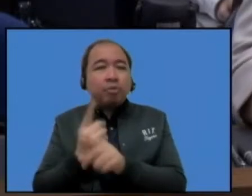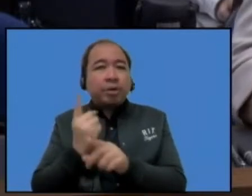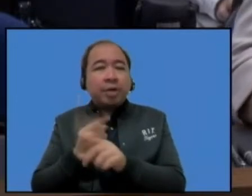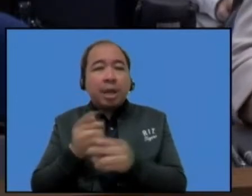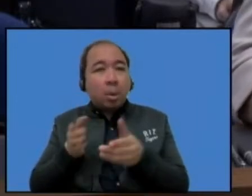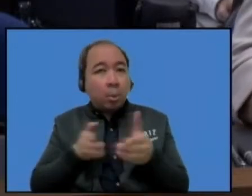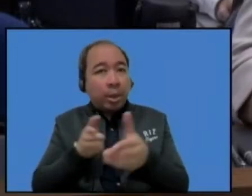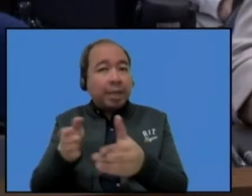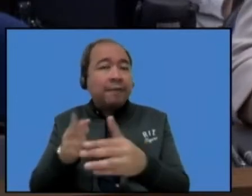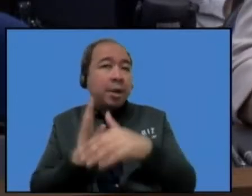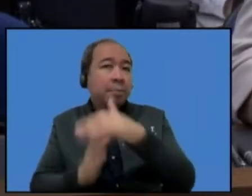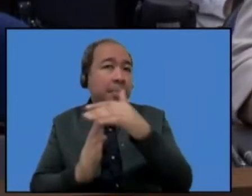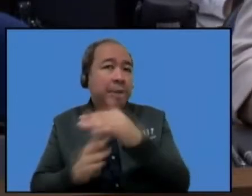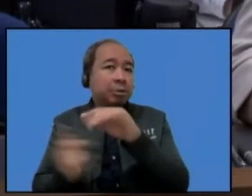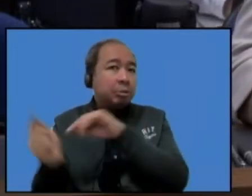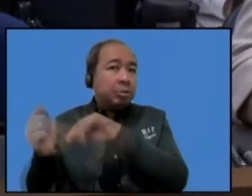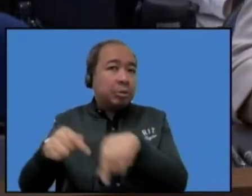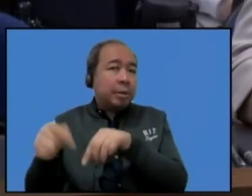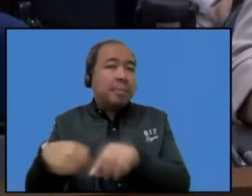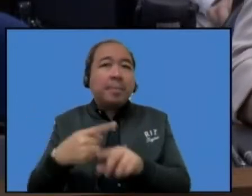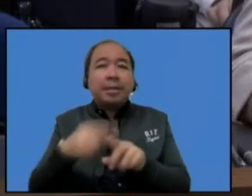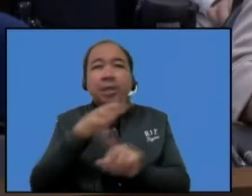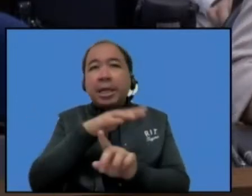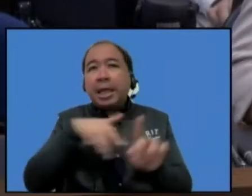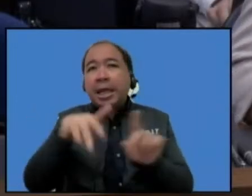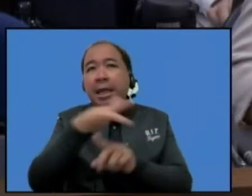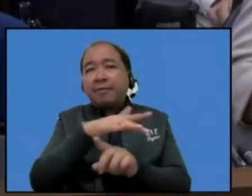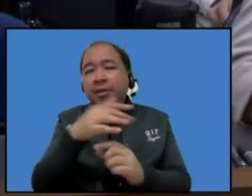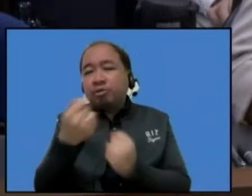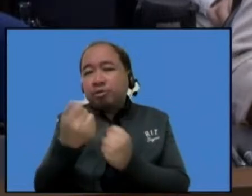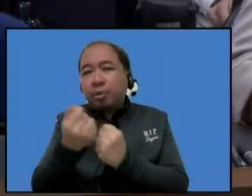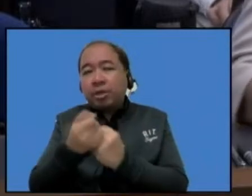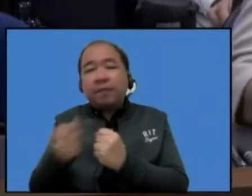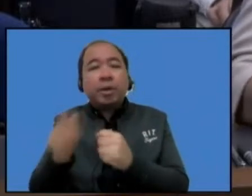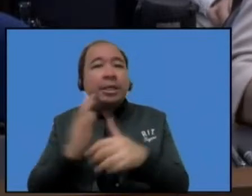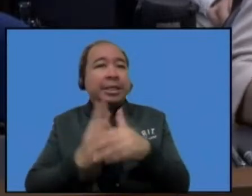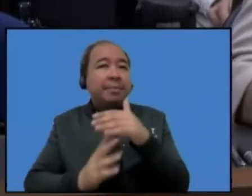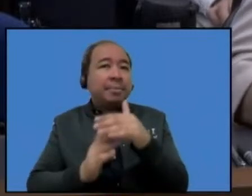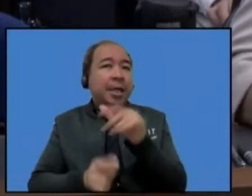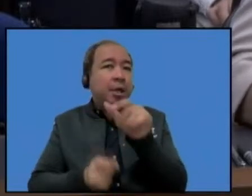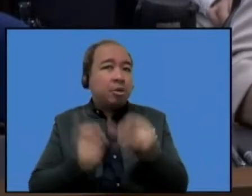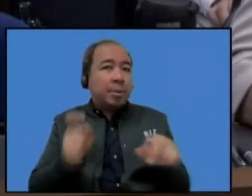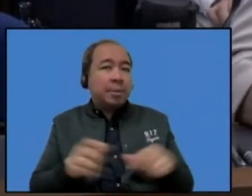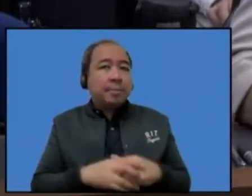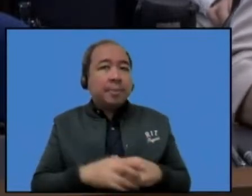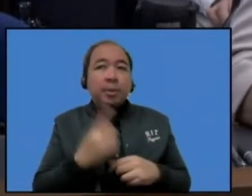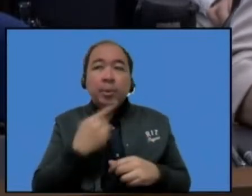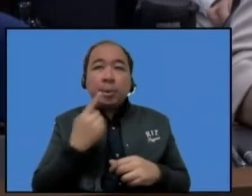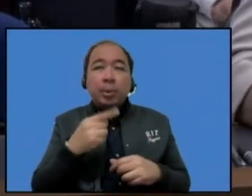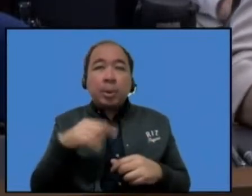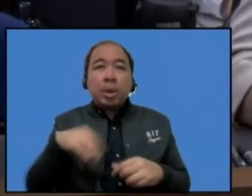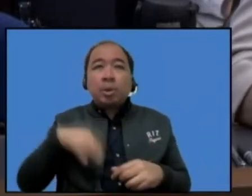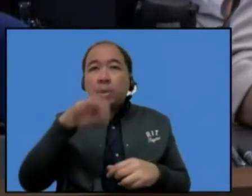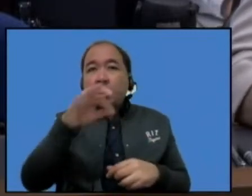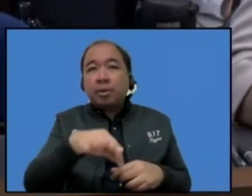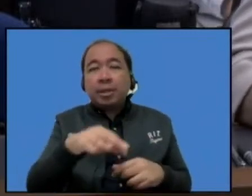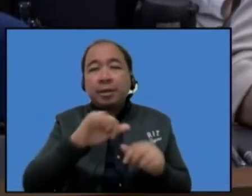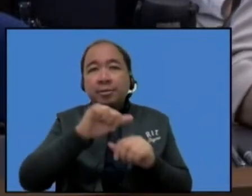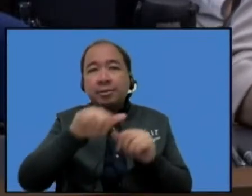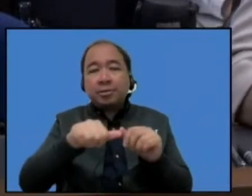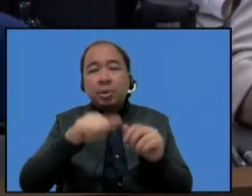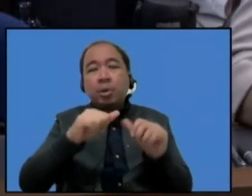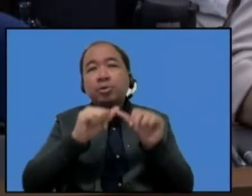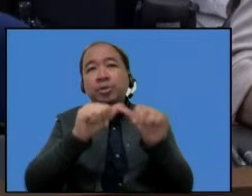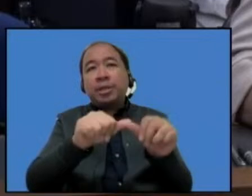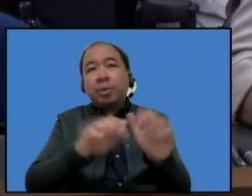移民成为可持续发展的贡献者、受益者。第二，中国加强打击跨